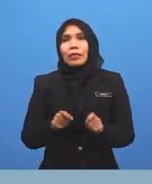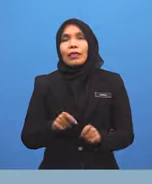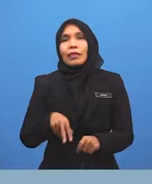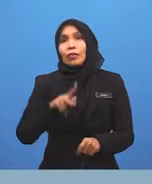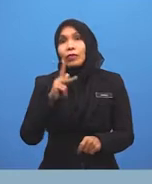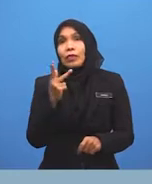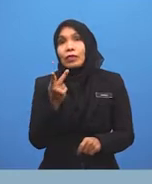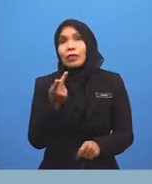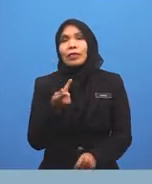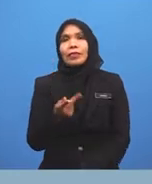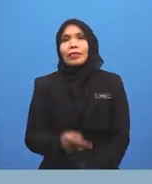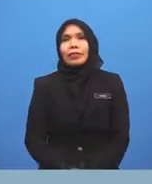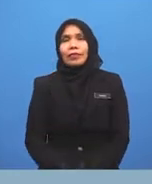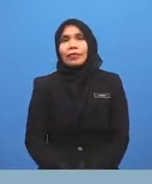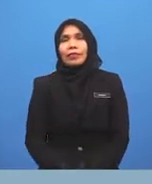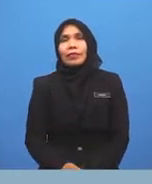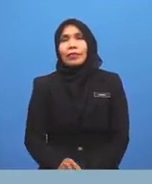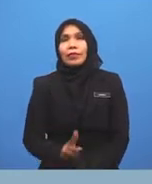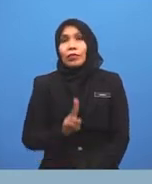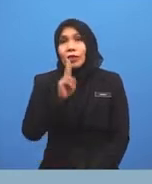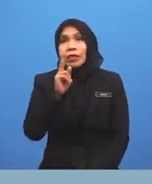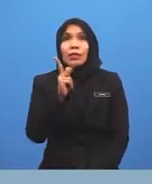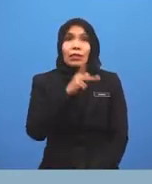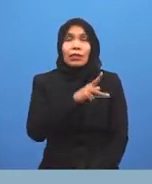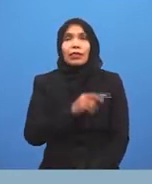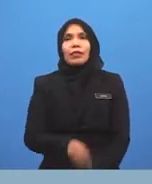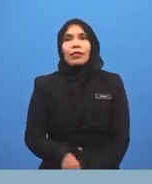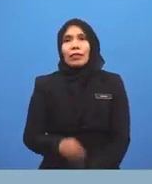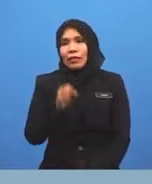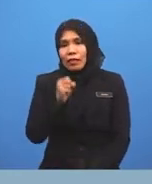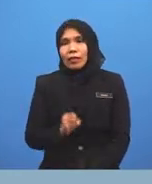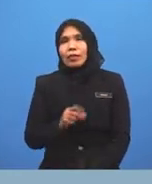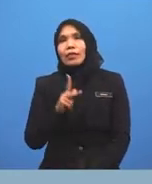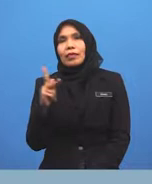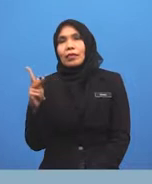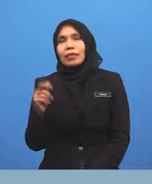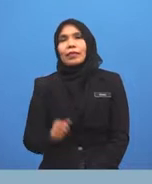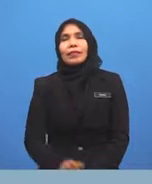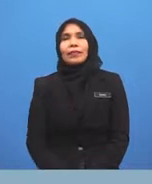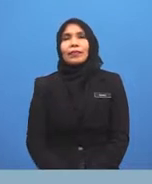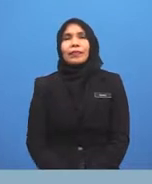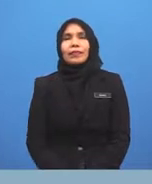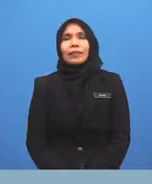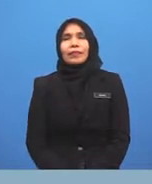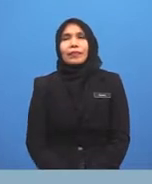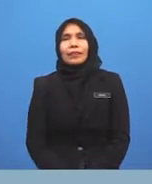mewakili kutub utara di sebelah kiri dan kutub selatan di sebelah kanan.